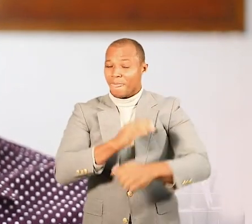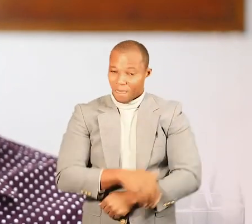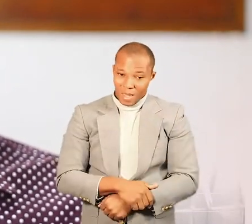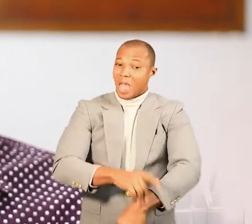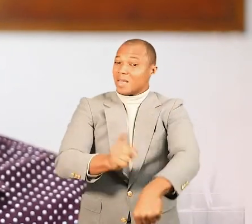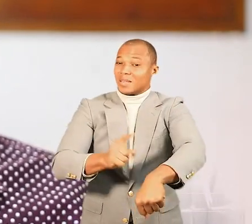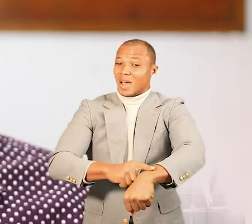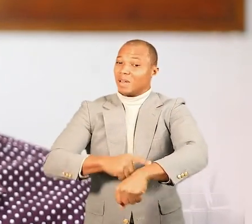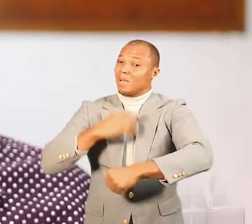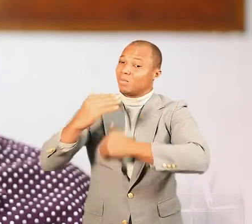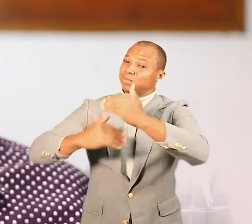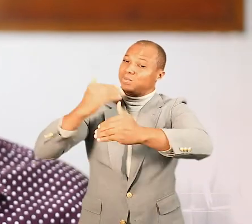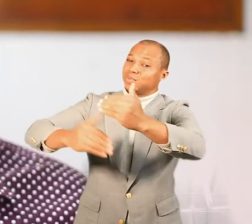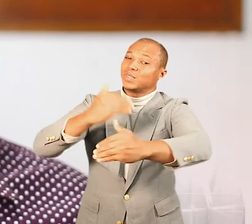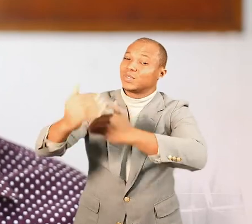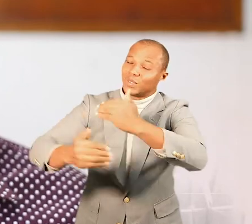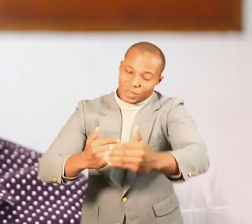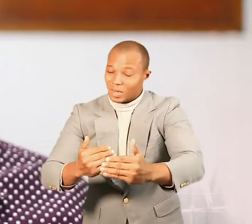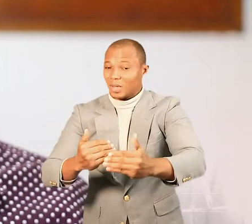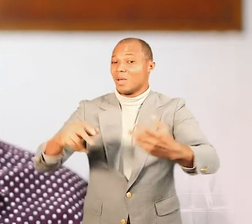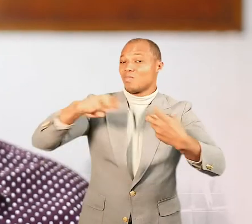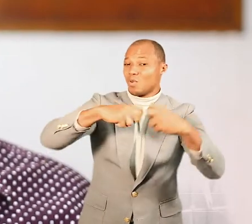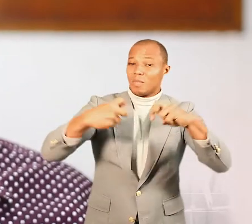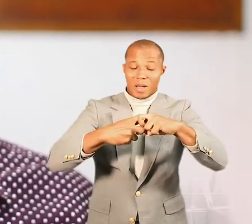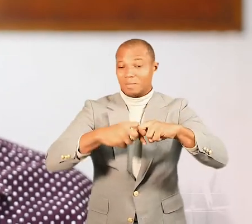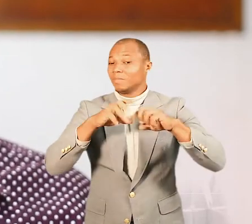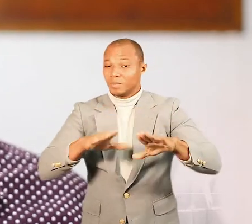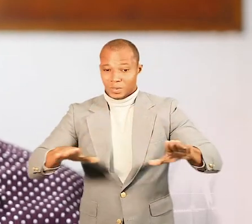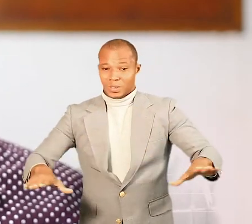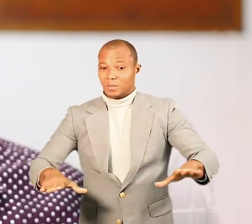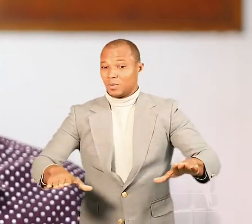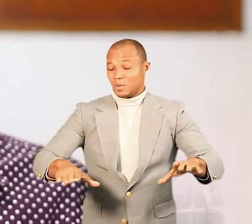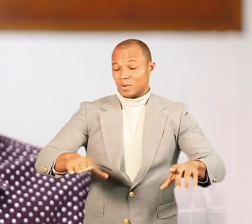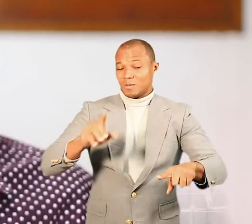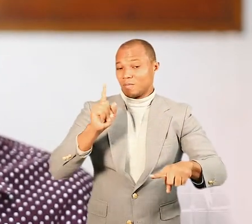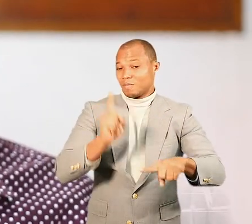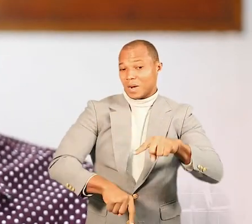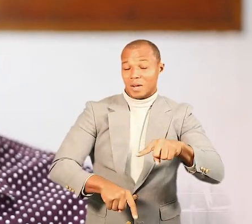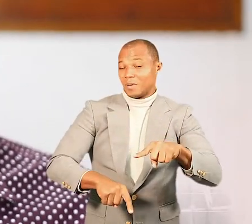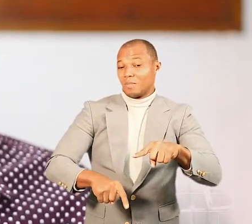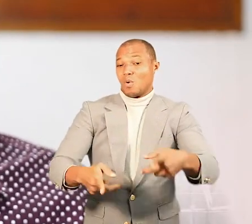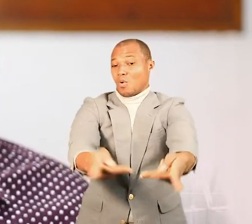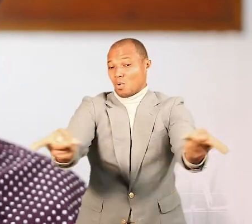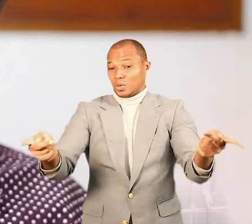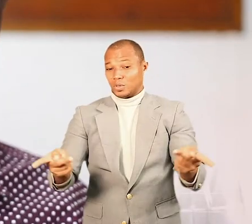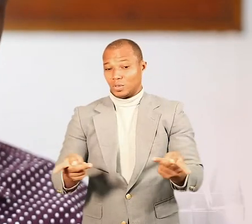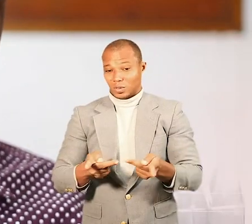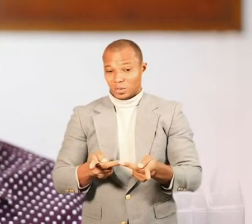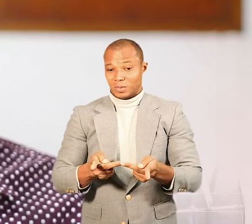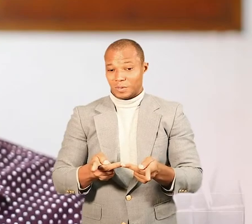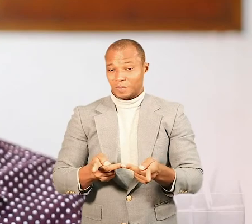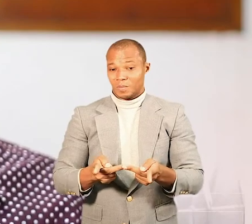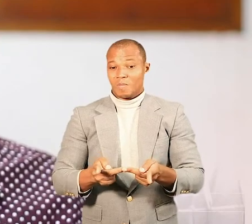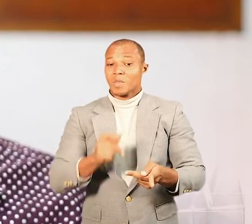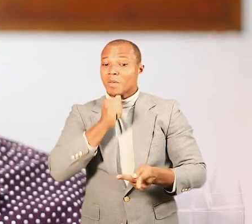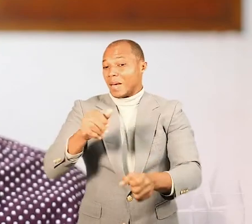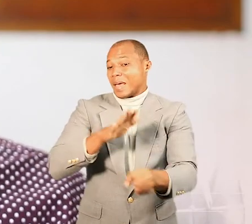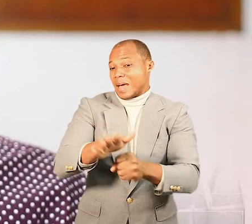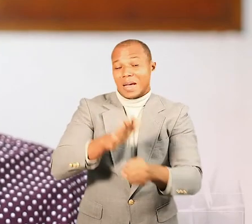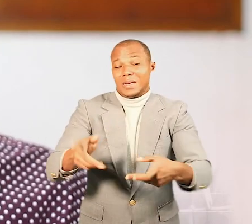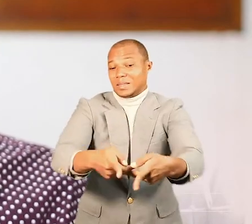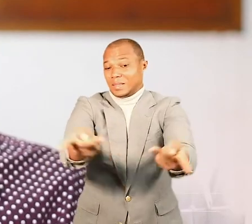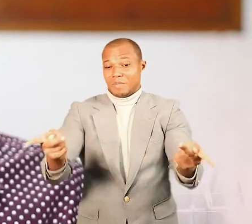évoluer, les paramètres évoluent, les circonstances évoluent. En plus, le cadre vient insuffisant pour eux, qui vient faire que le bien-être